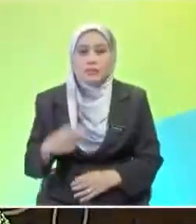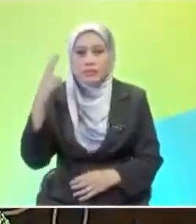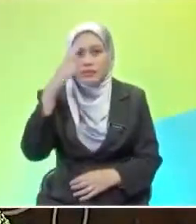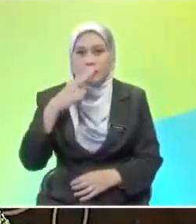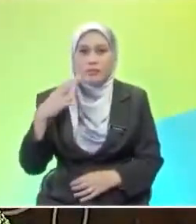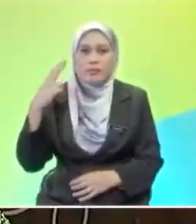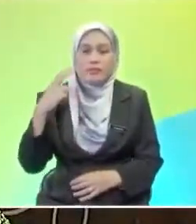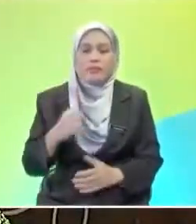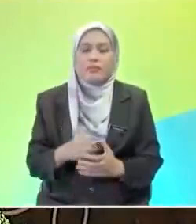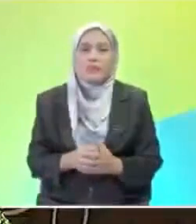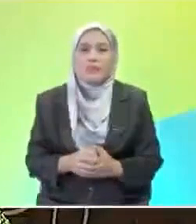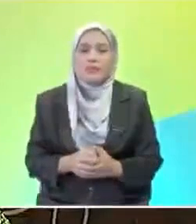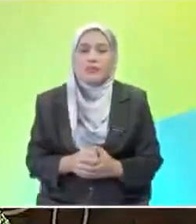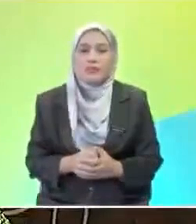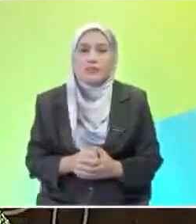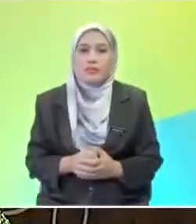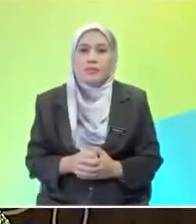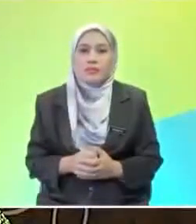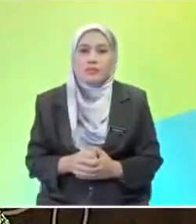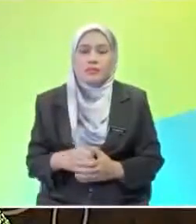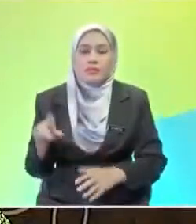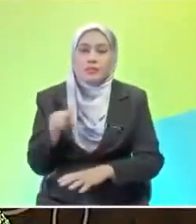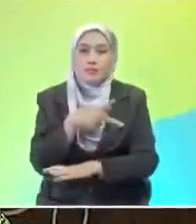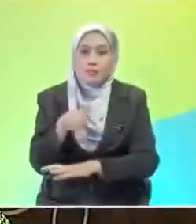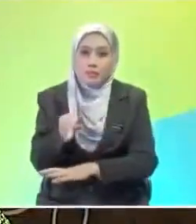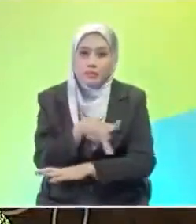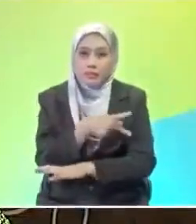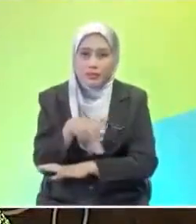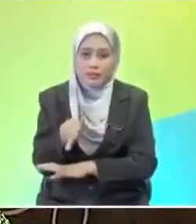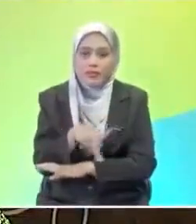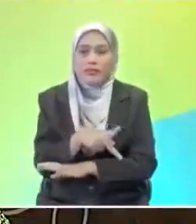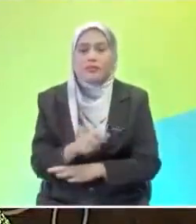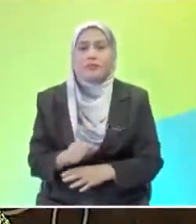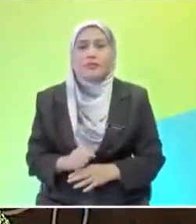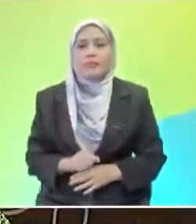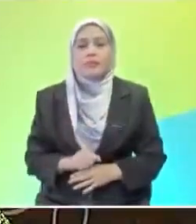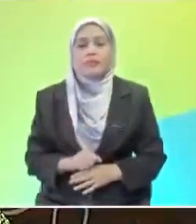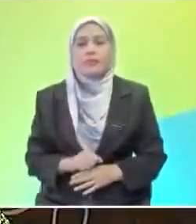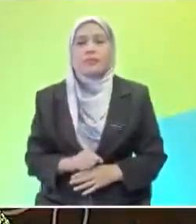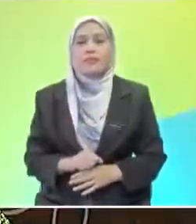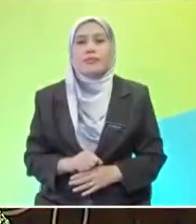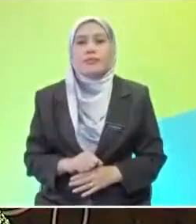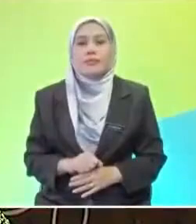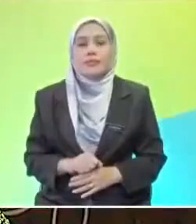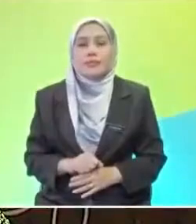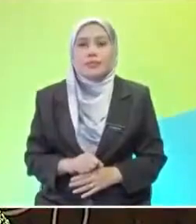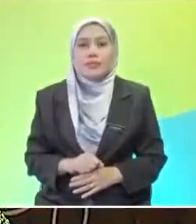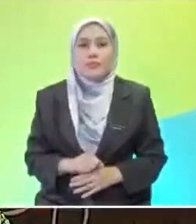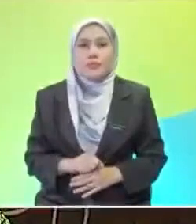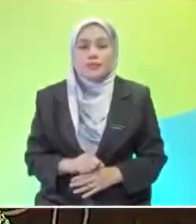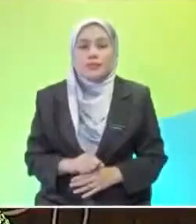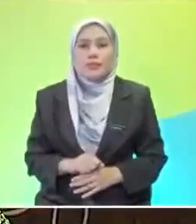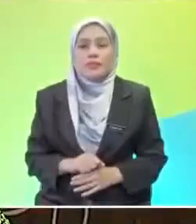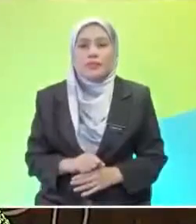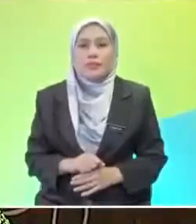pantun. Okey, rangkap ketiga. Pisang sesikat sedap dimakan, digoreng minyak sawit tempatan, rajin memukat pelbagai